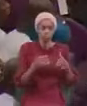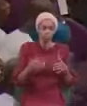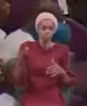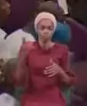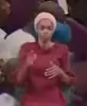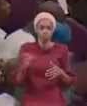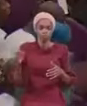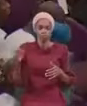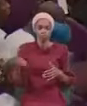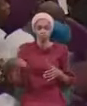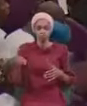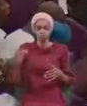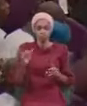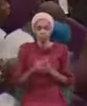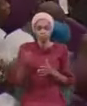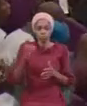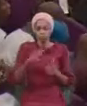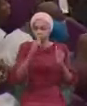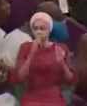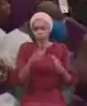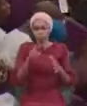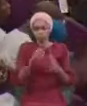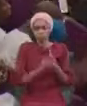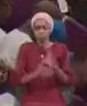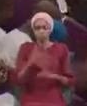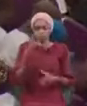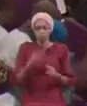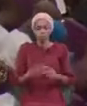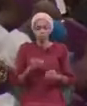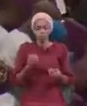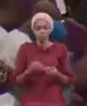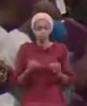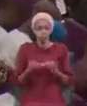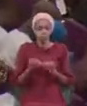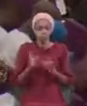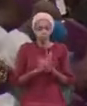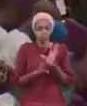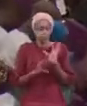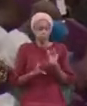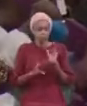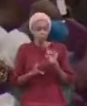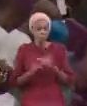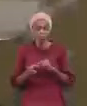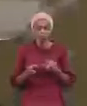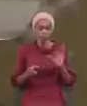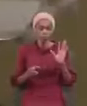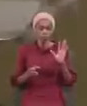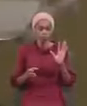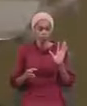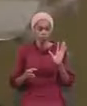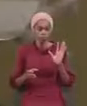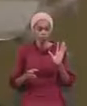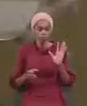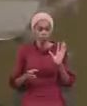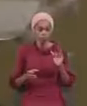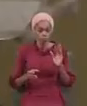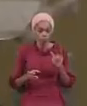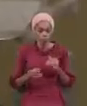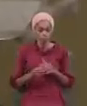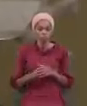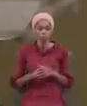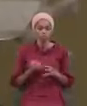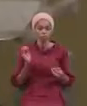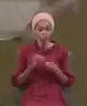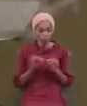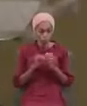nombre chapitre 15 je vous lis au verset 15 et 16 nombre 15 verset